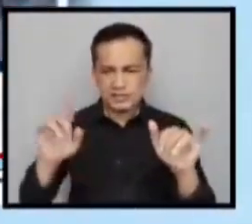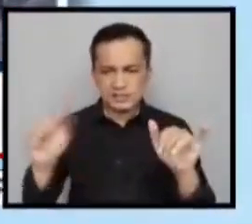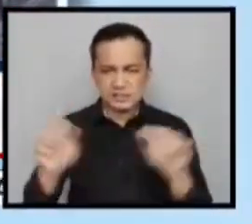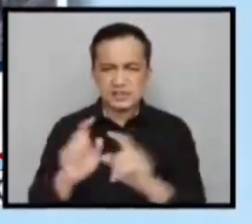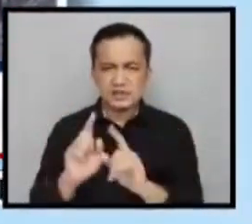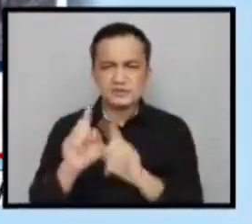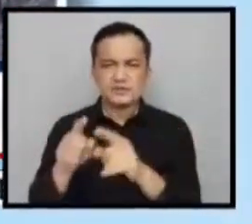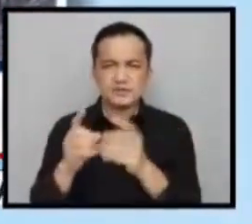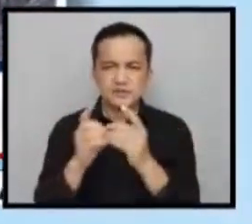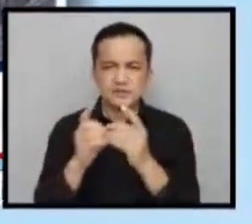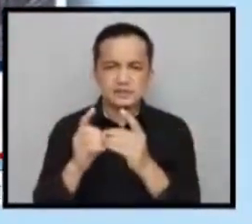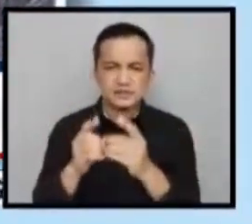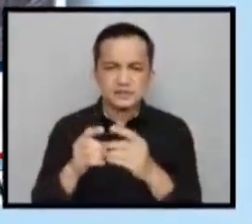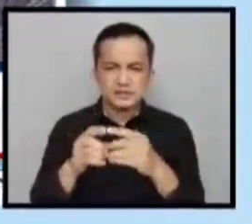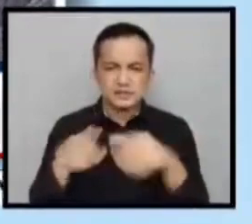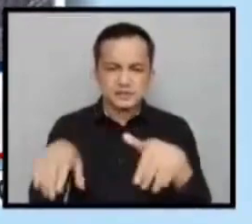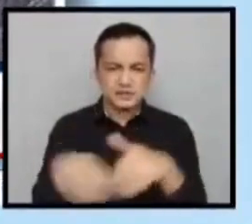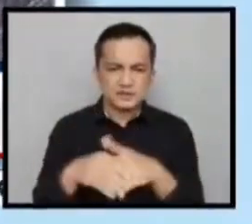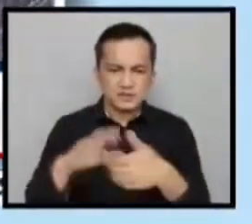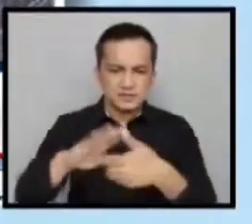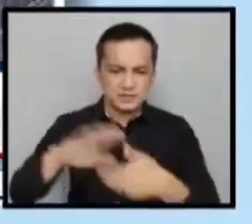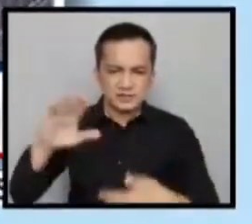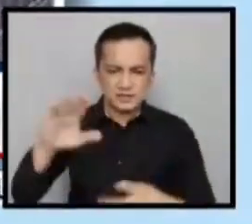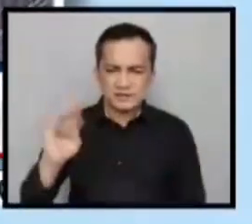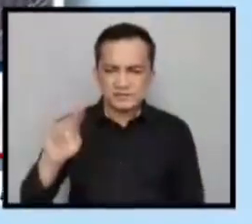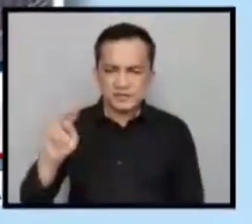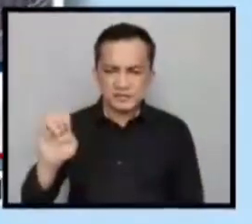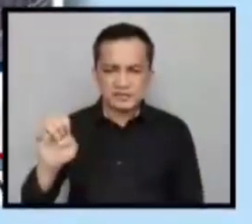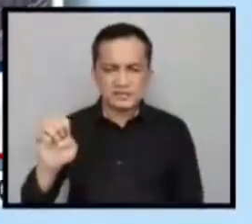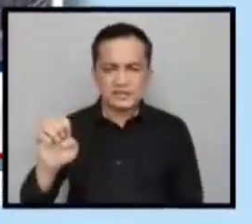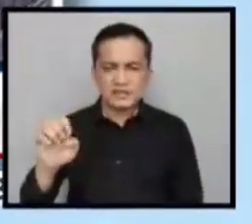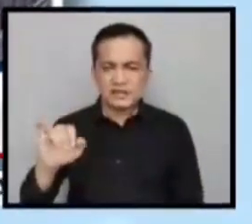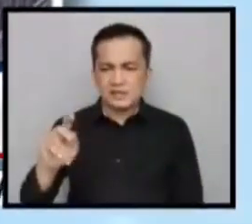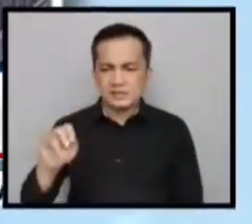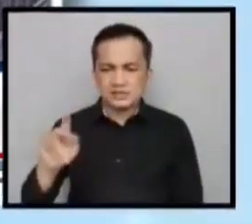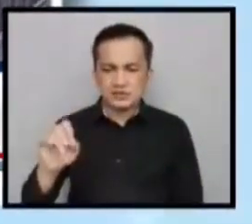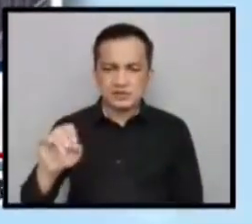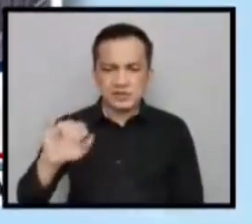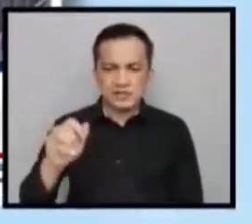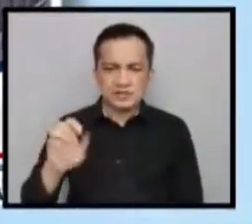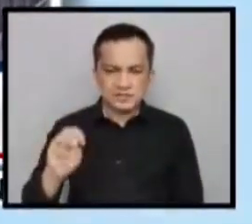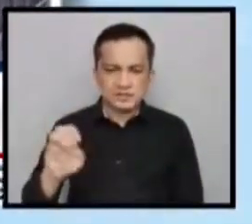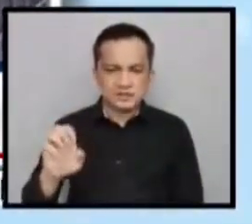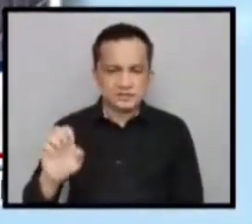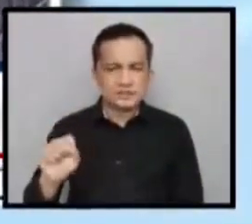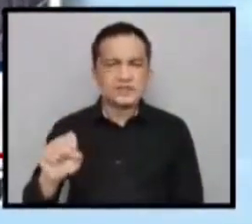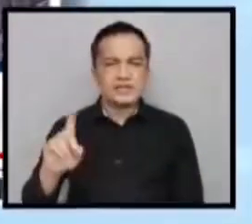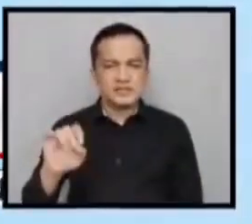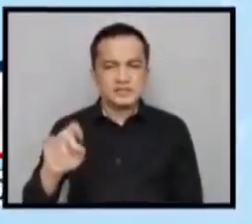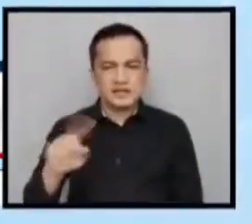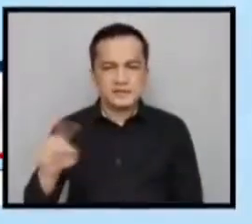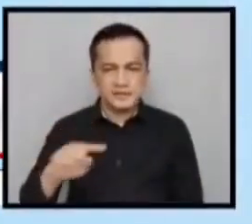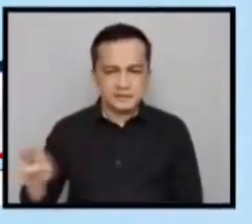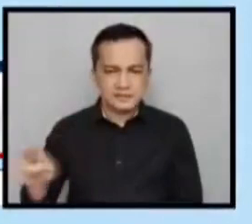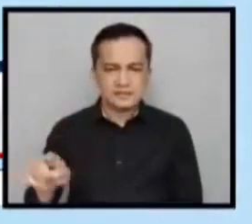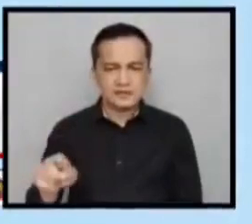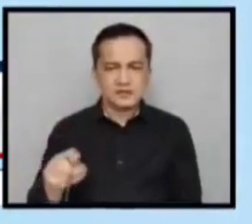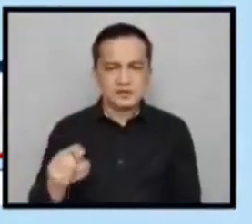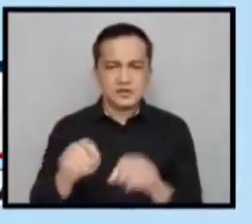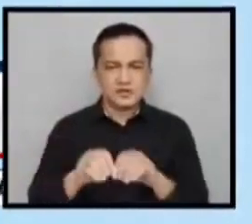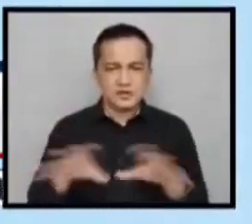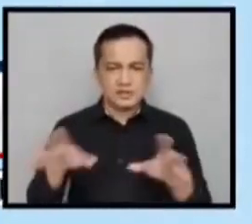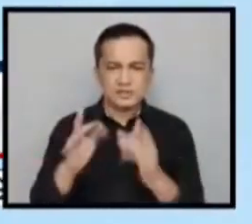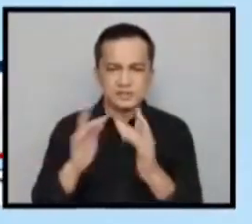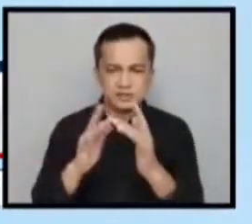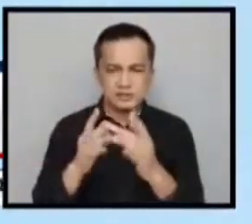content creators na sina Vernice Enciso at James Alfred de Chavez. Agad kumalat sa social media ang picture ng dalawa na